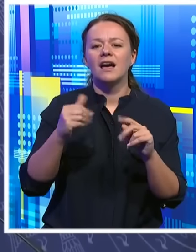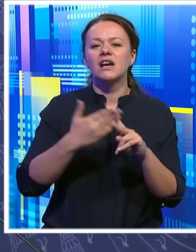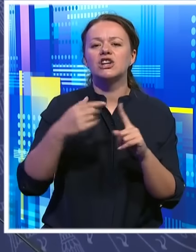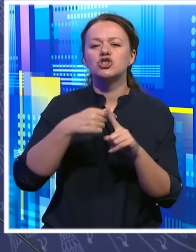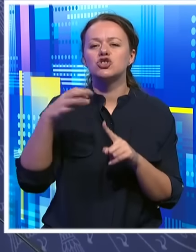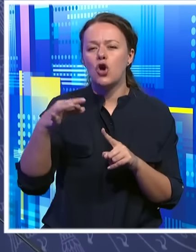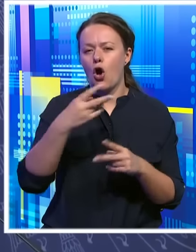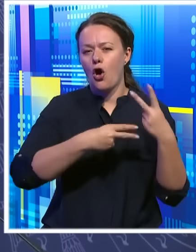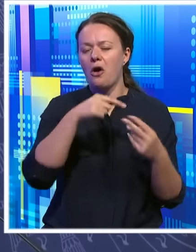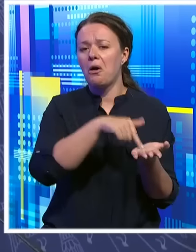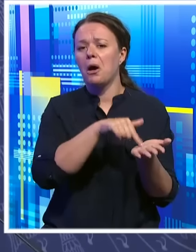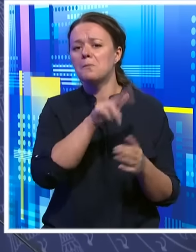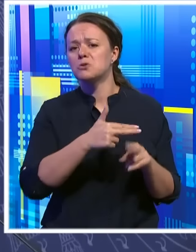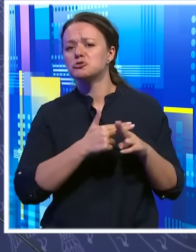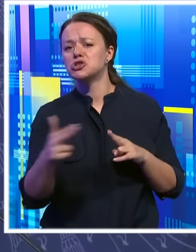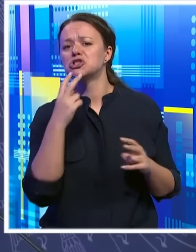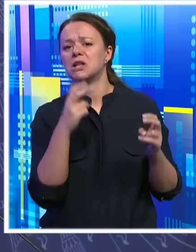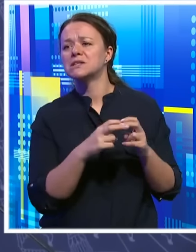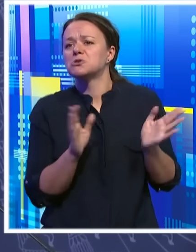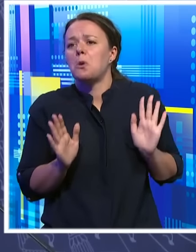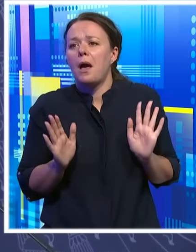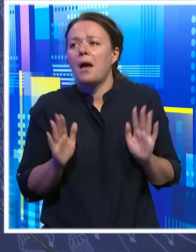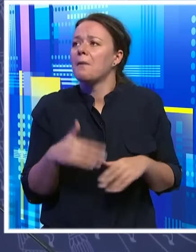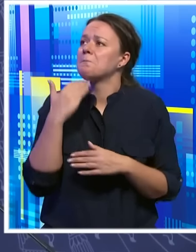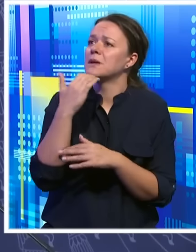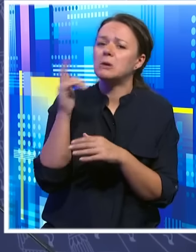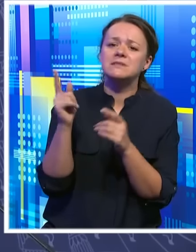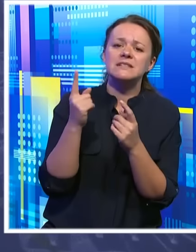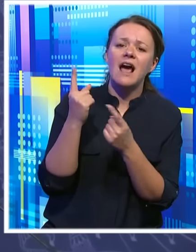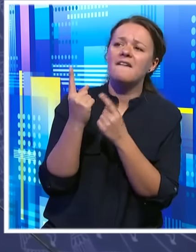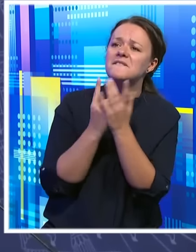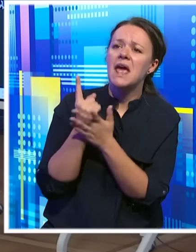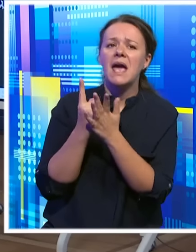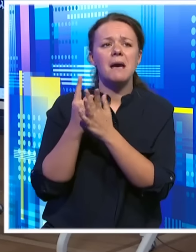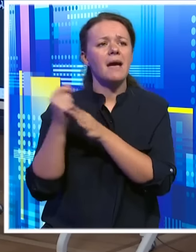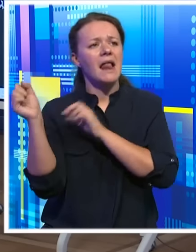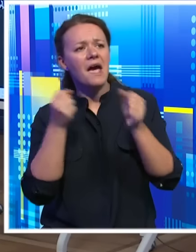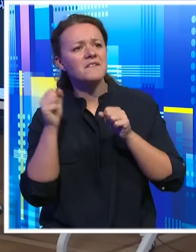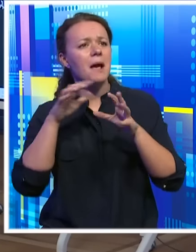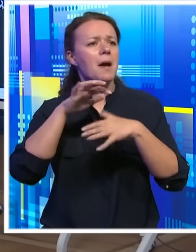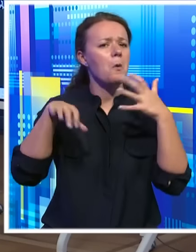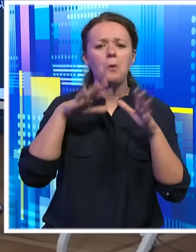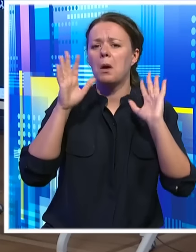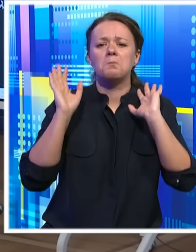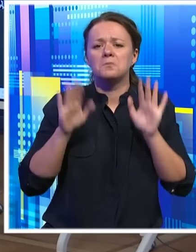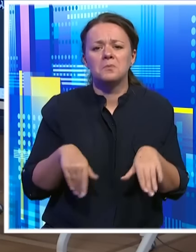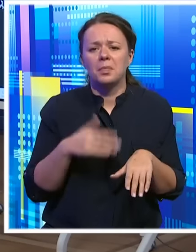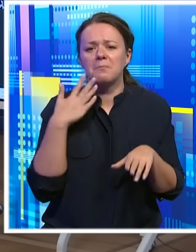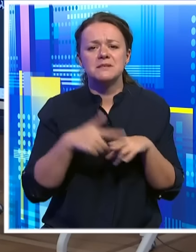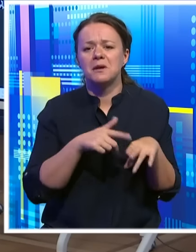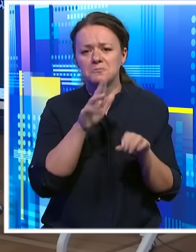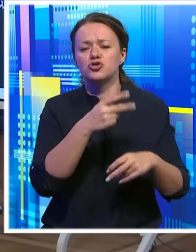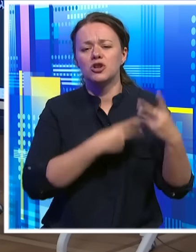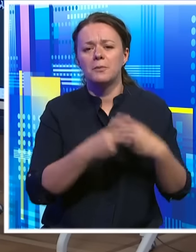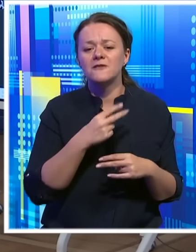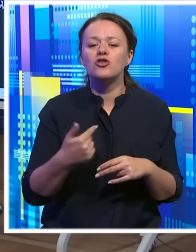imaju čistu struju koju ne može da ugrozi ni ovakvo vreme, ni ovakvo nevreme, ništa. A naše rukovodstvo koje nije